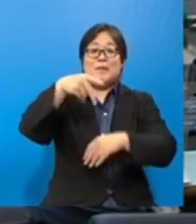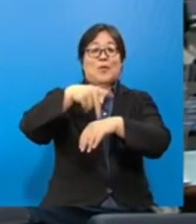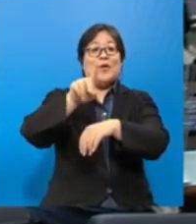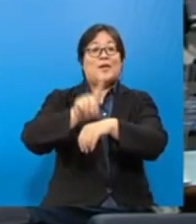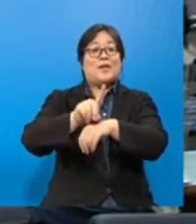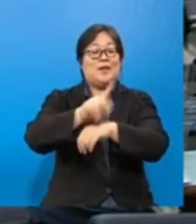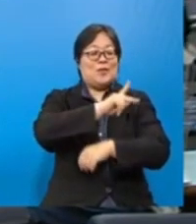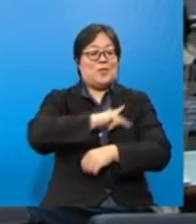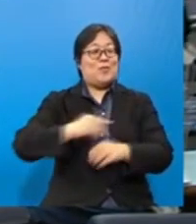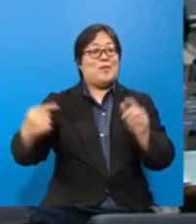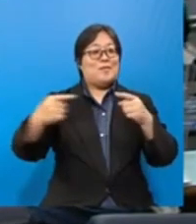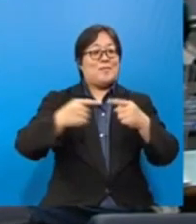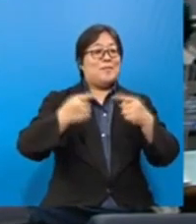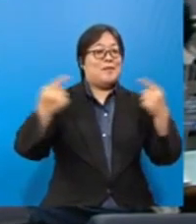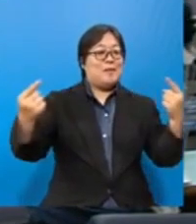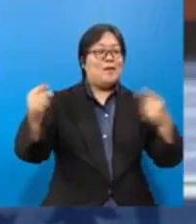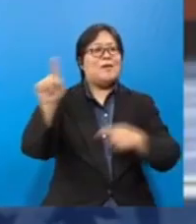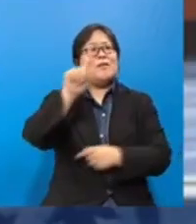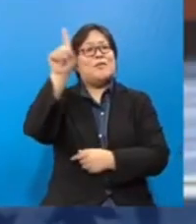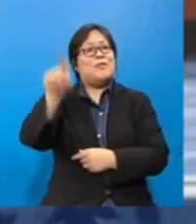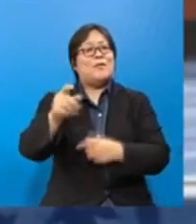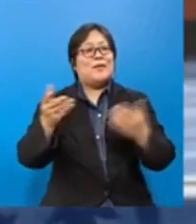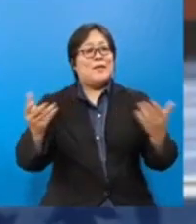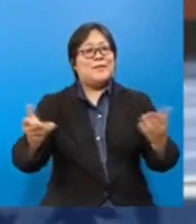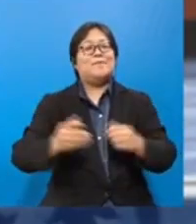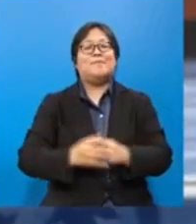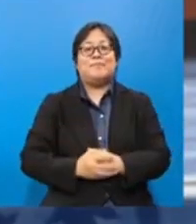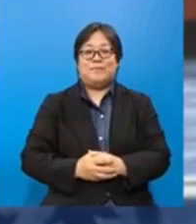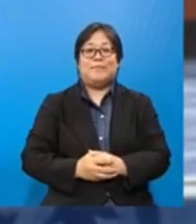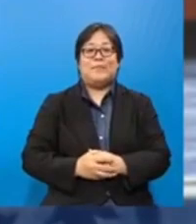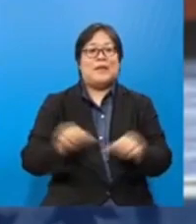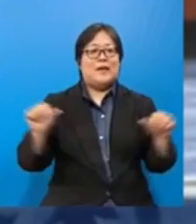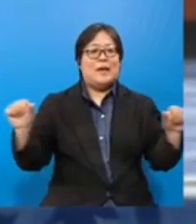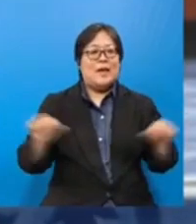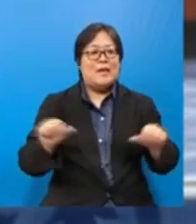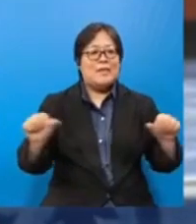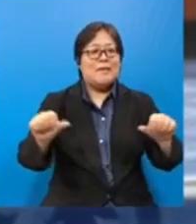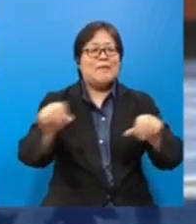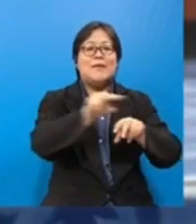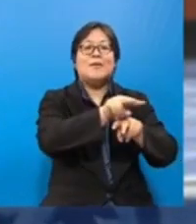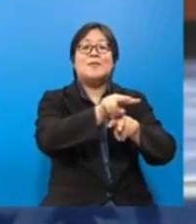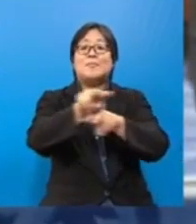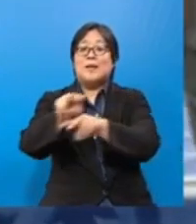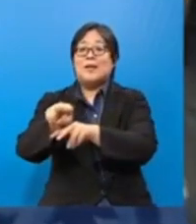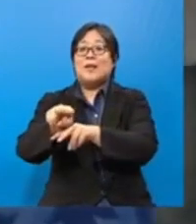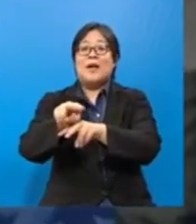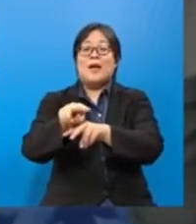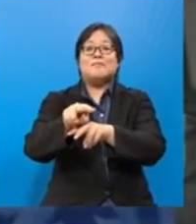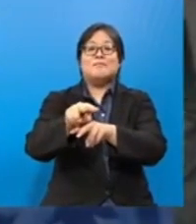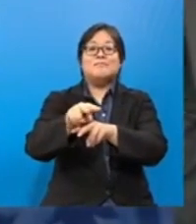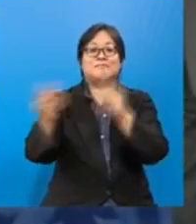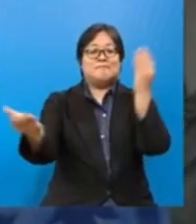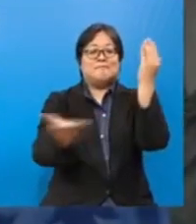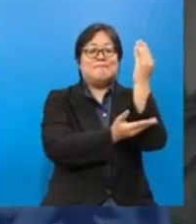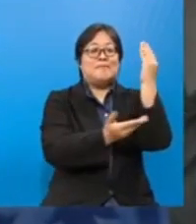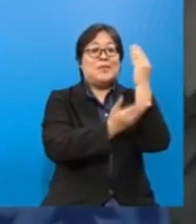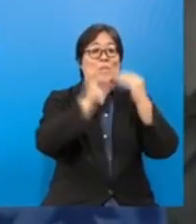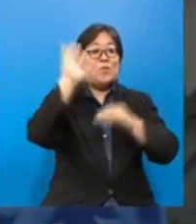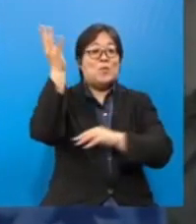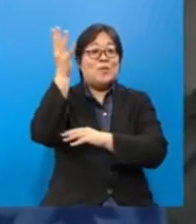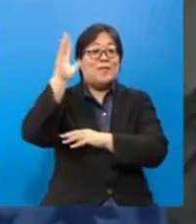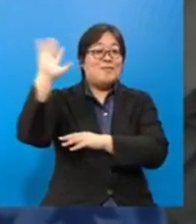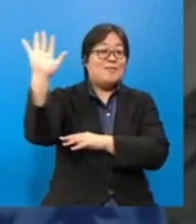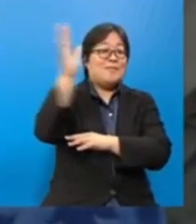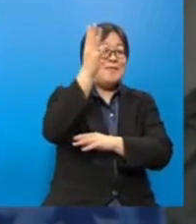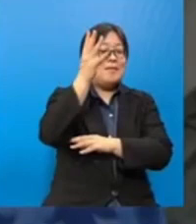ketua pembangkang soalan mengenai activity pemantauan Eti pembalakan di kawasan hutan khususnya